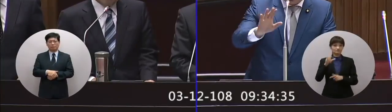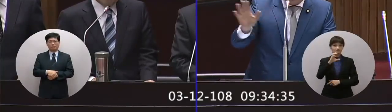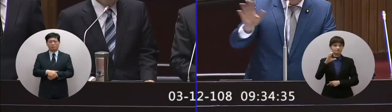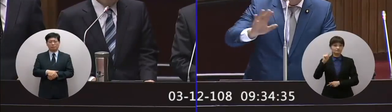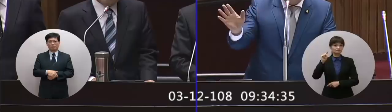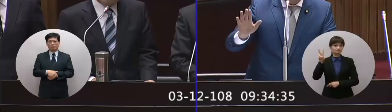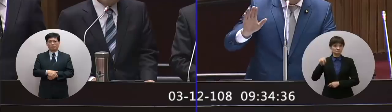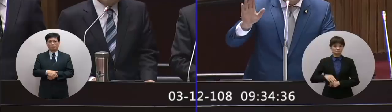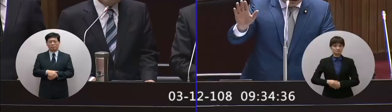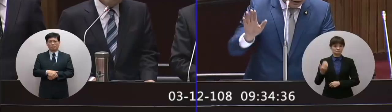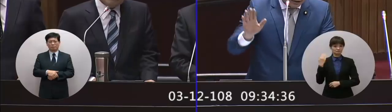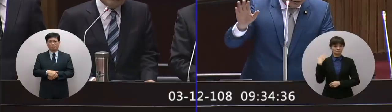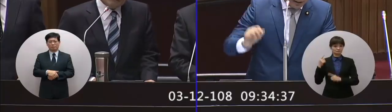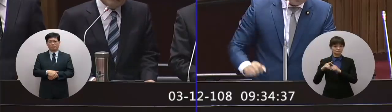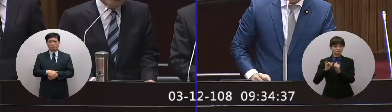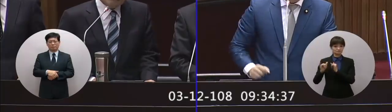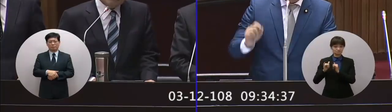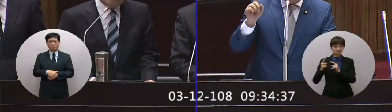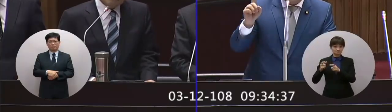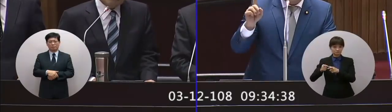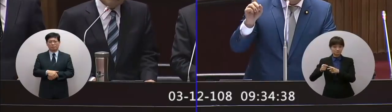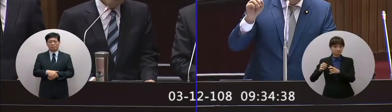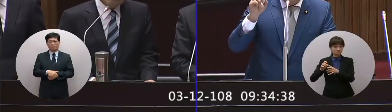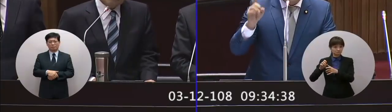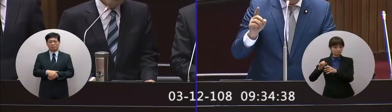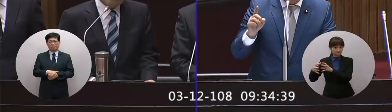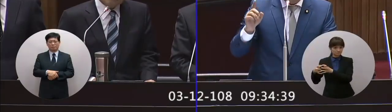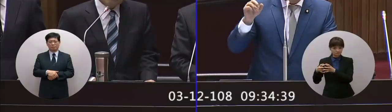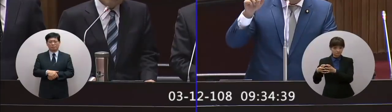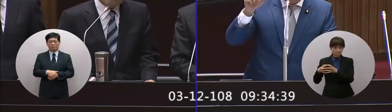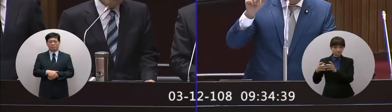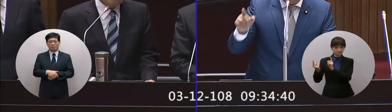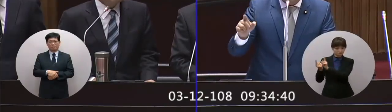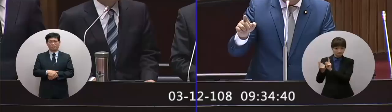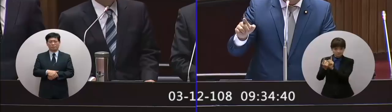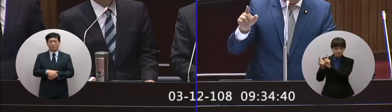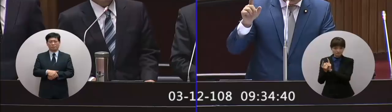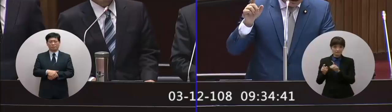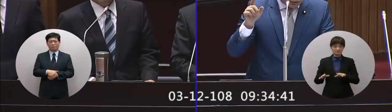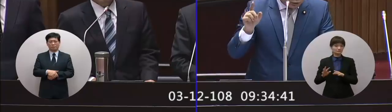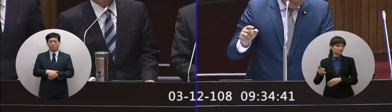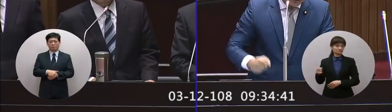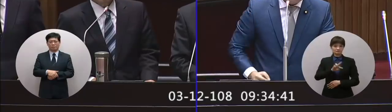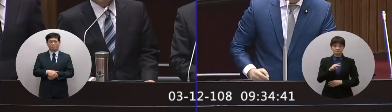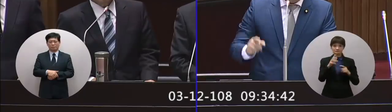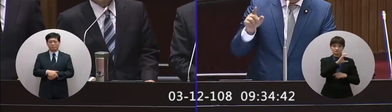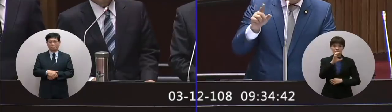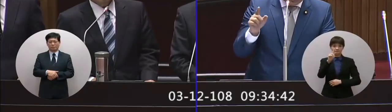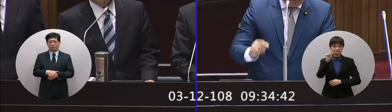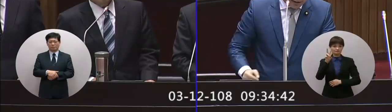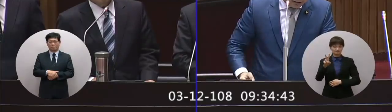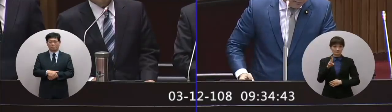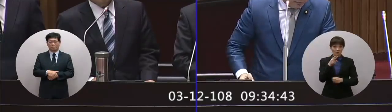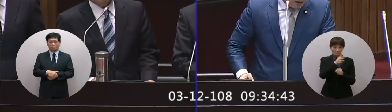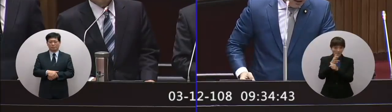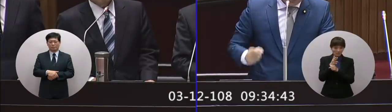在过去他们透过人民公社啊、人盯人的方式，但现在 CCTV 透过人脸辨识跟数位平台资料来